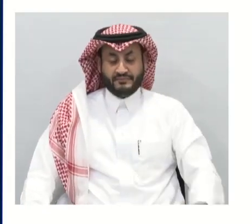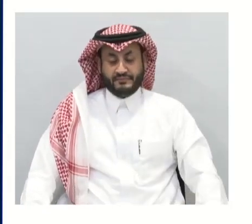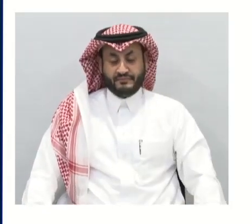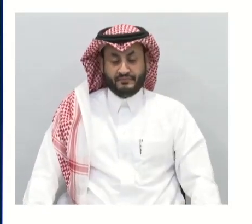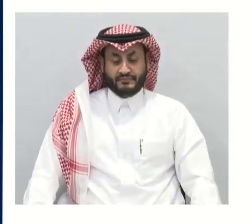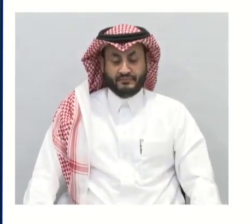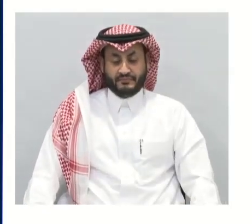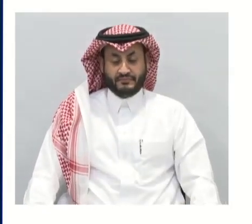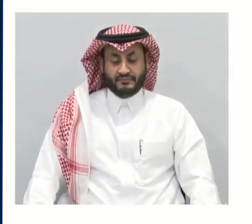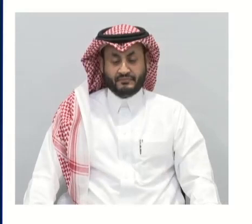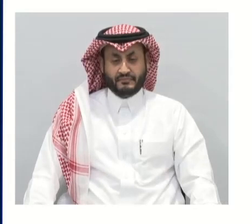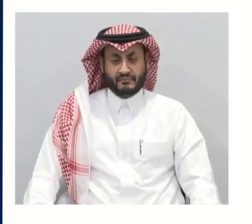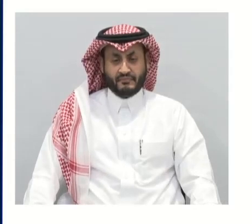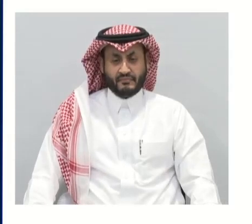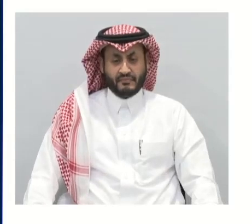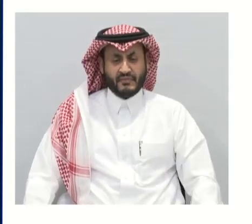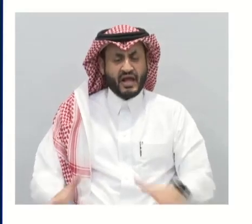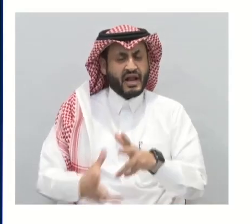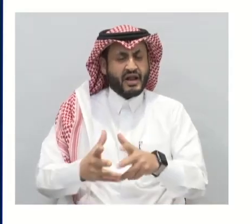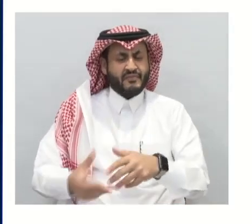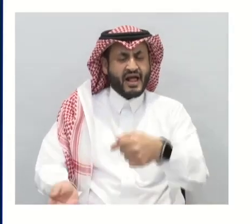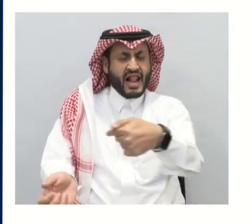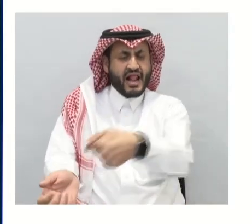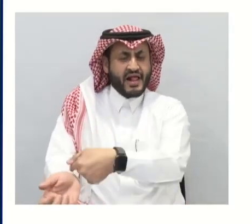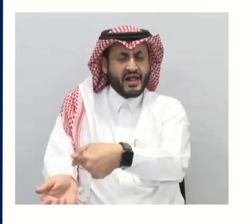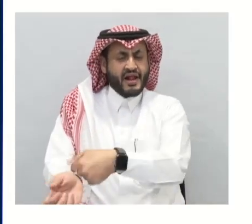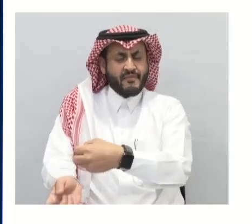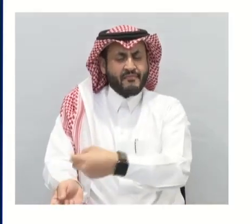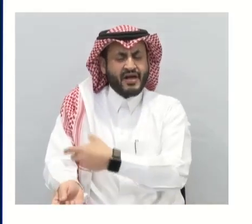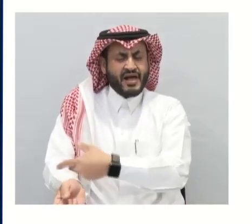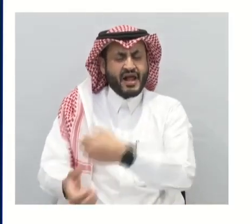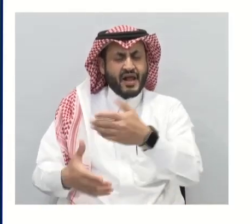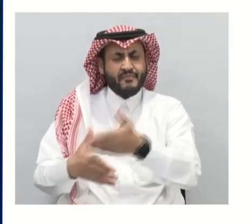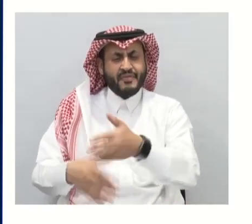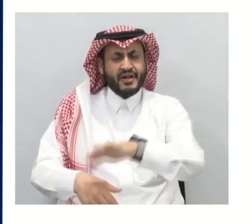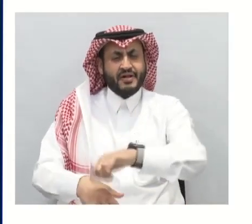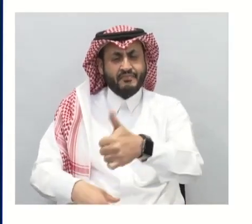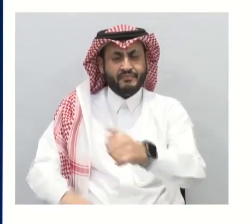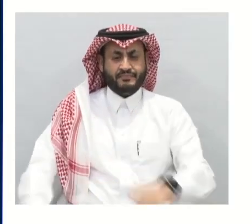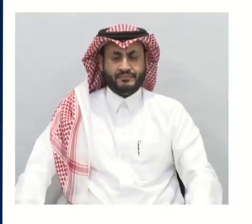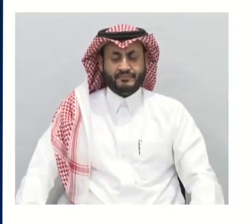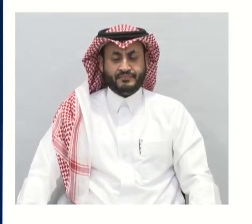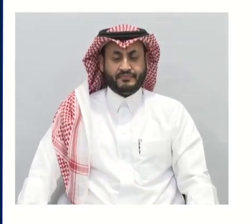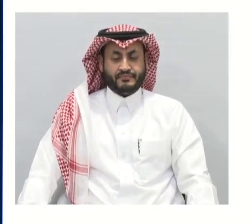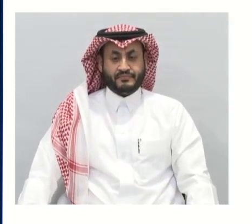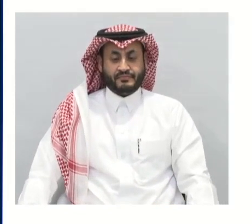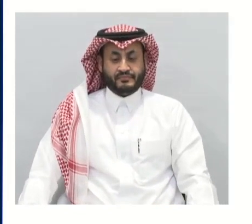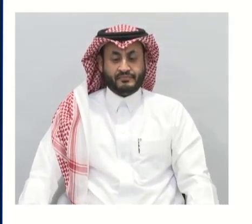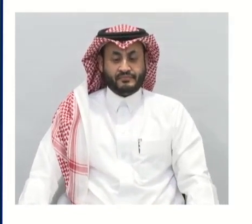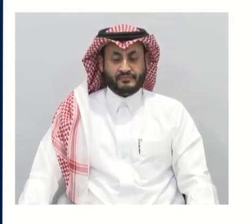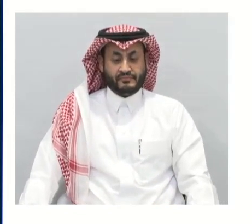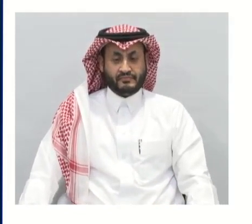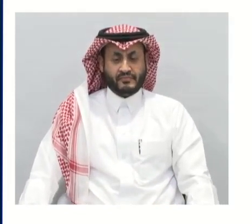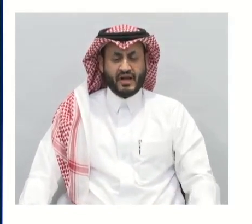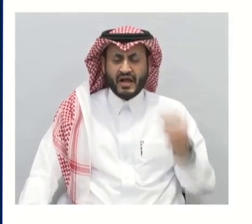تفسير كيف تؤثر العقاقير في الجهاز العصبي الاهميه التعرف كيف يتحرك